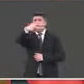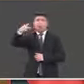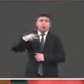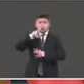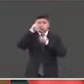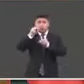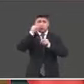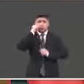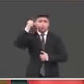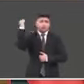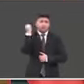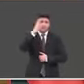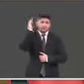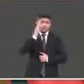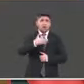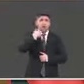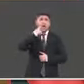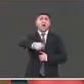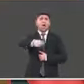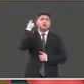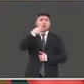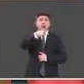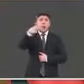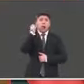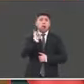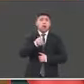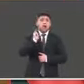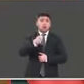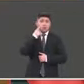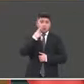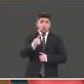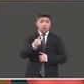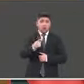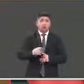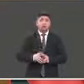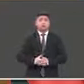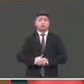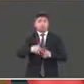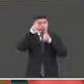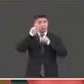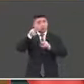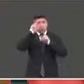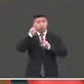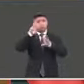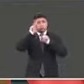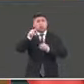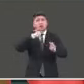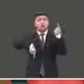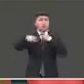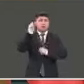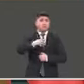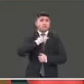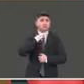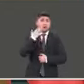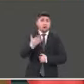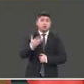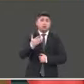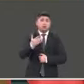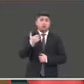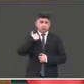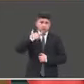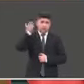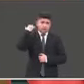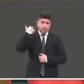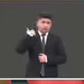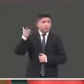oluşan ranza tipik yataklarda yatan Biz